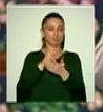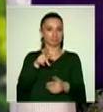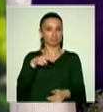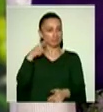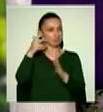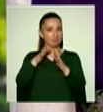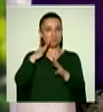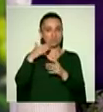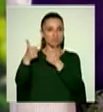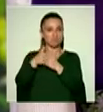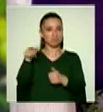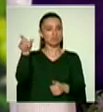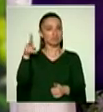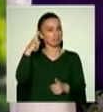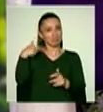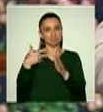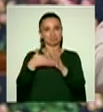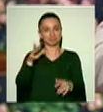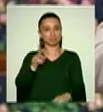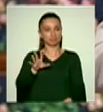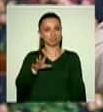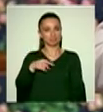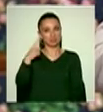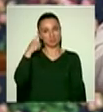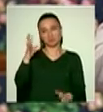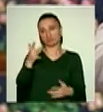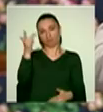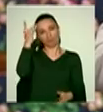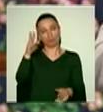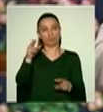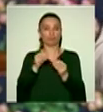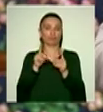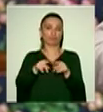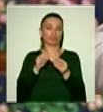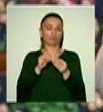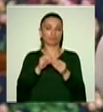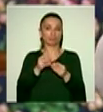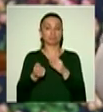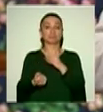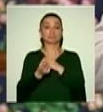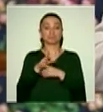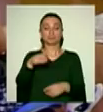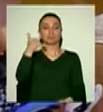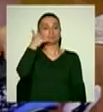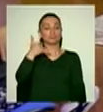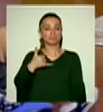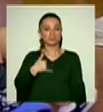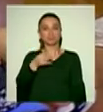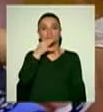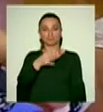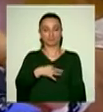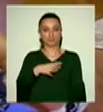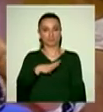შემიმჩნევია. ვერ ხვდებოდი ვინ იყვნენ ეს გოგოები. მეგონა შემთხვევითობა იყო. აღმოჩნდა,